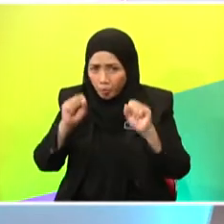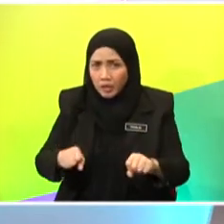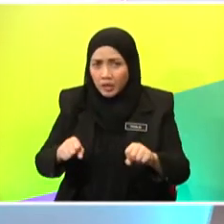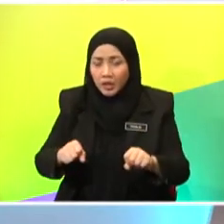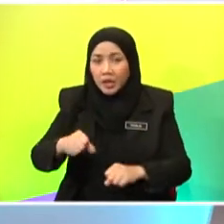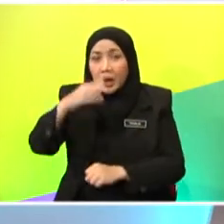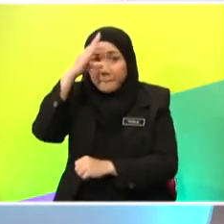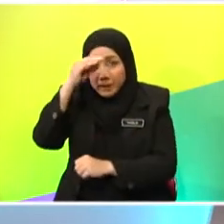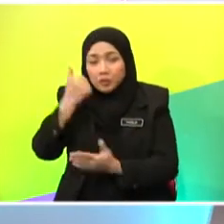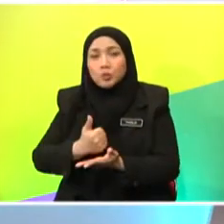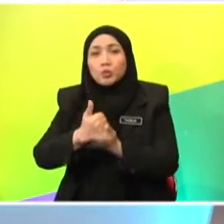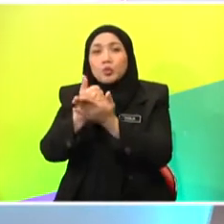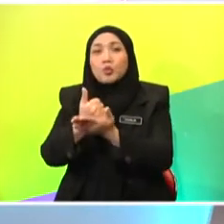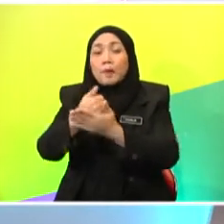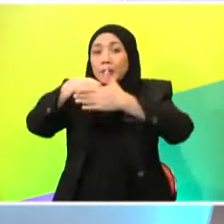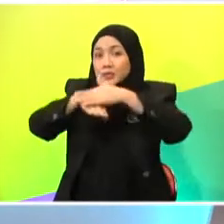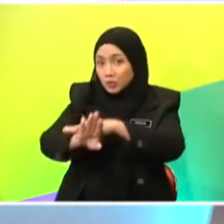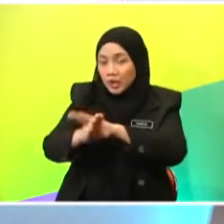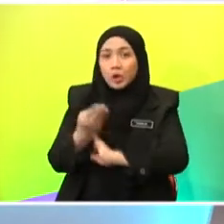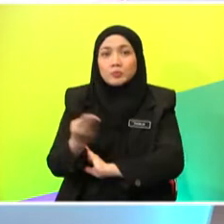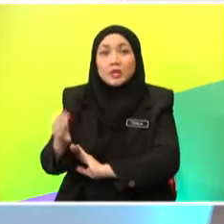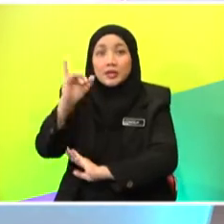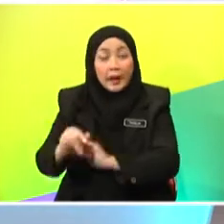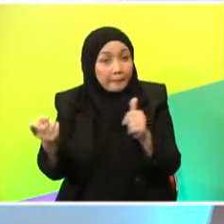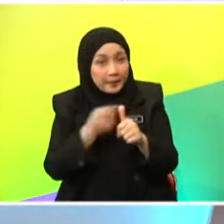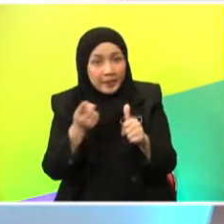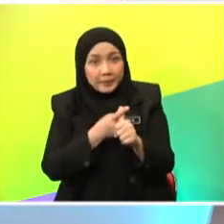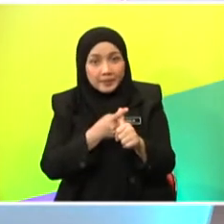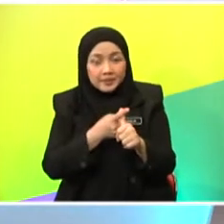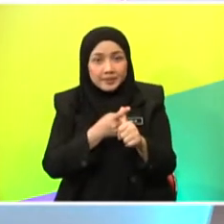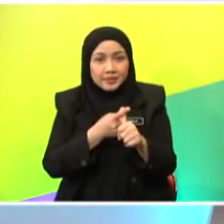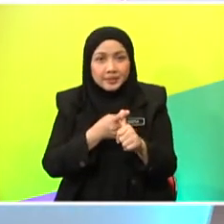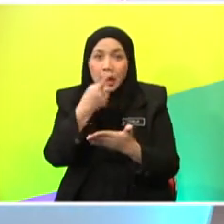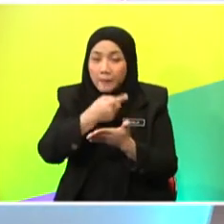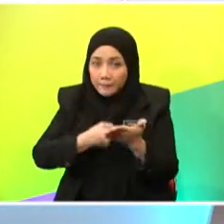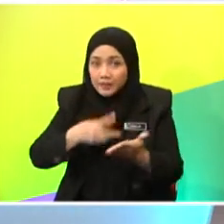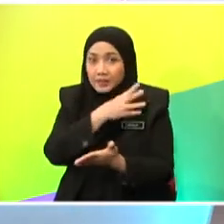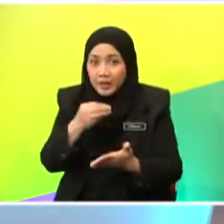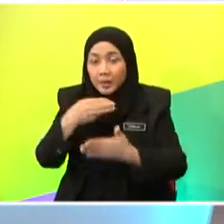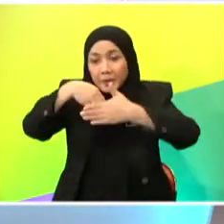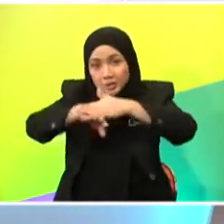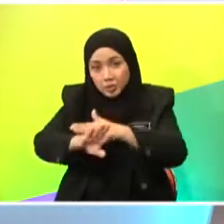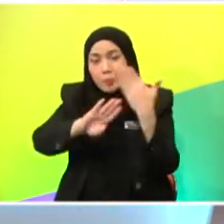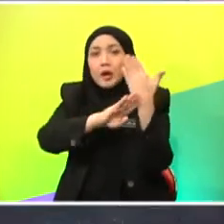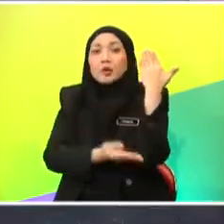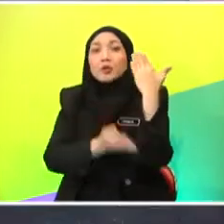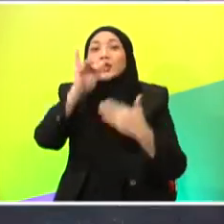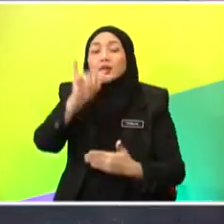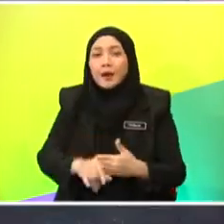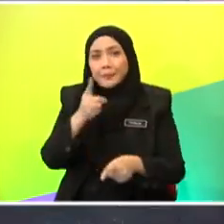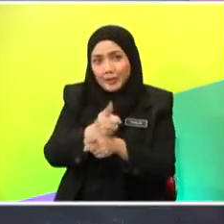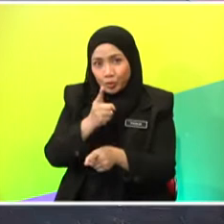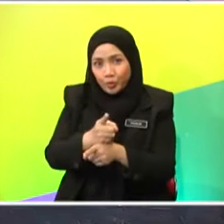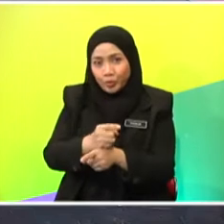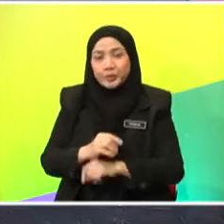seseorg ya rame yang Hakim Ambi dan meski tunjuk ini apa termasuk kedalam baku yang betul oke